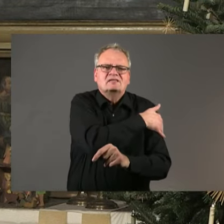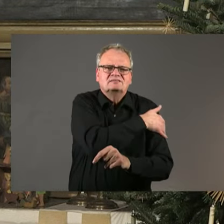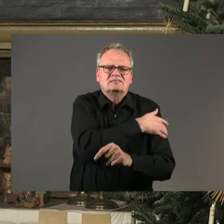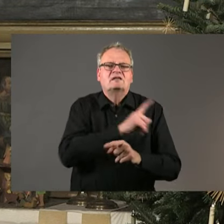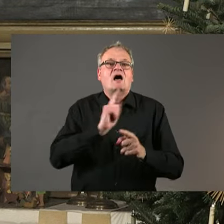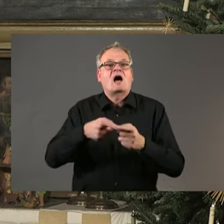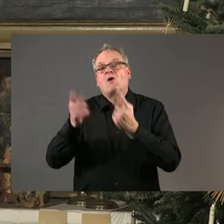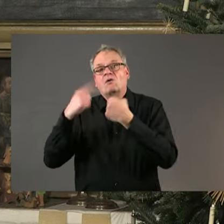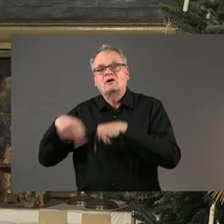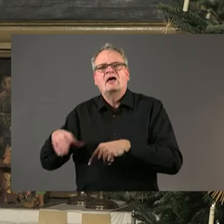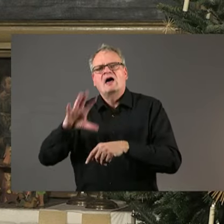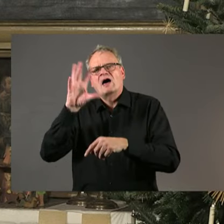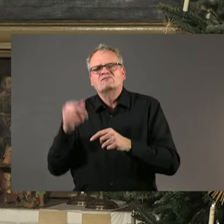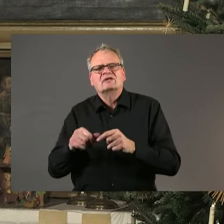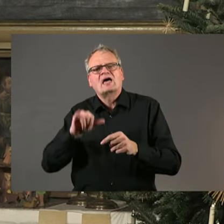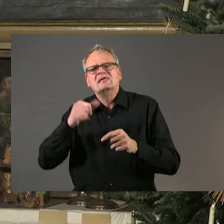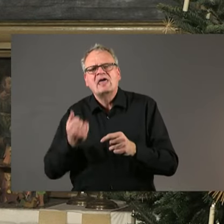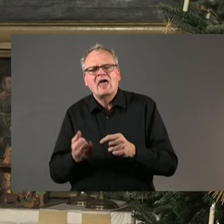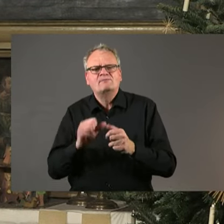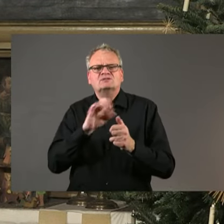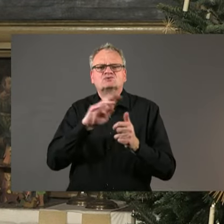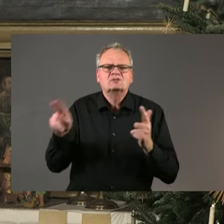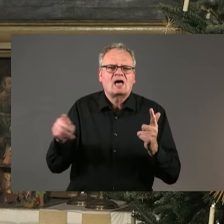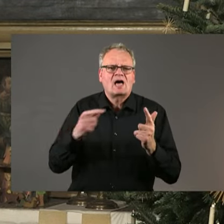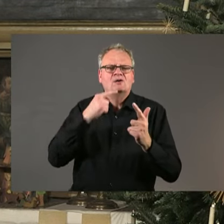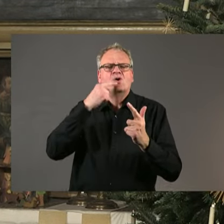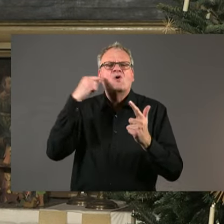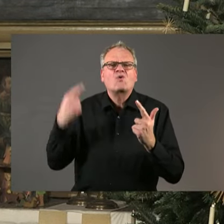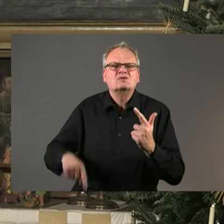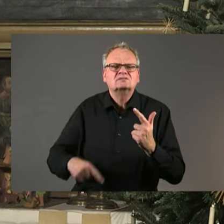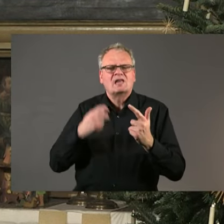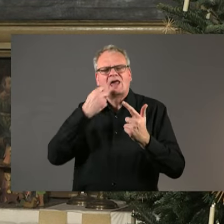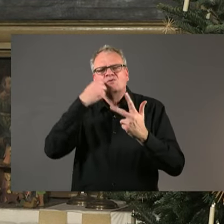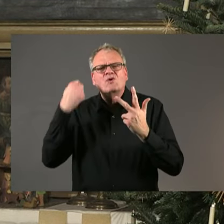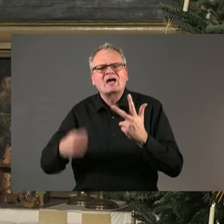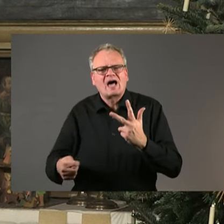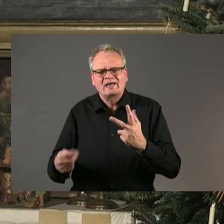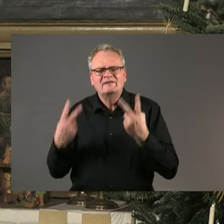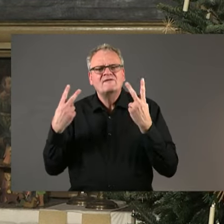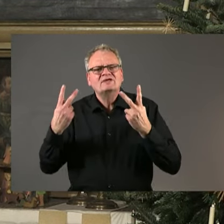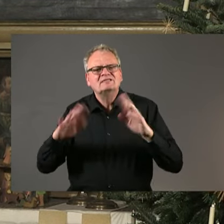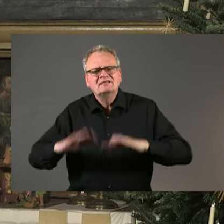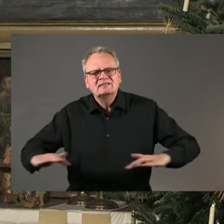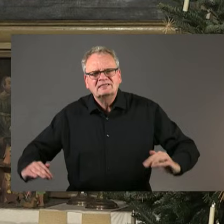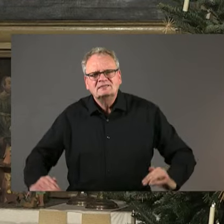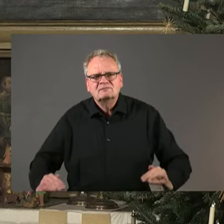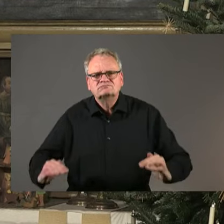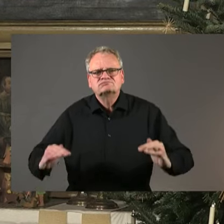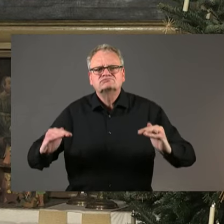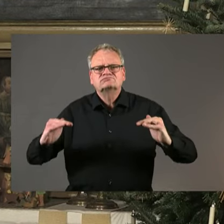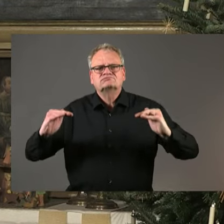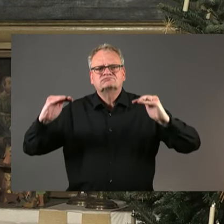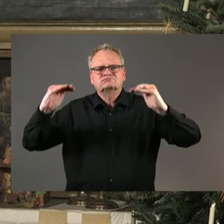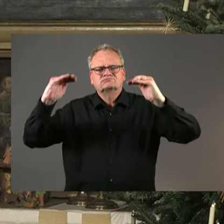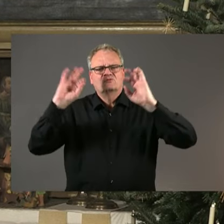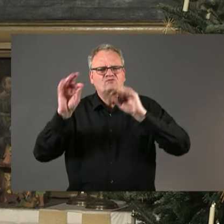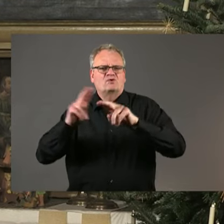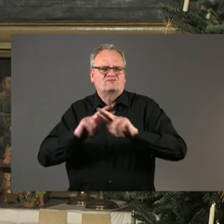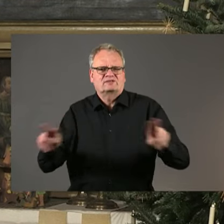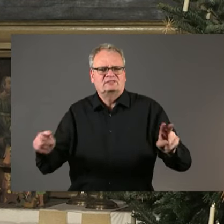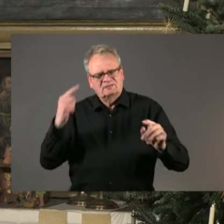Jemen und im Sudan, in Russland und der Ukraine und auch bei uns in